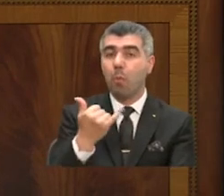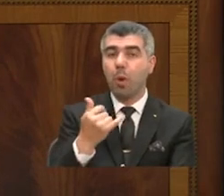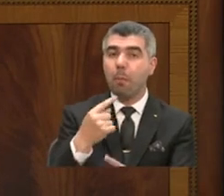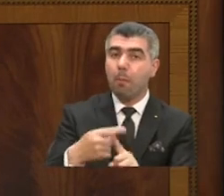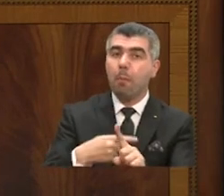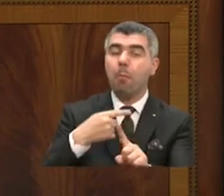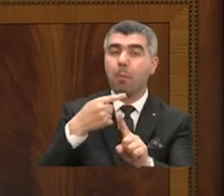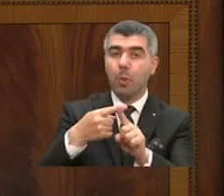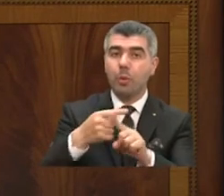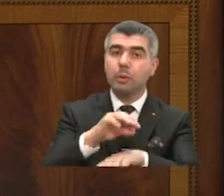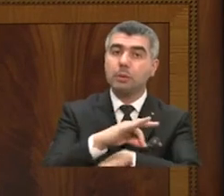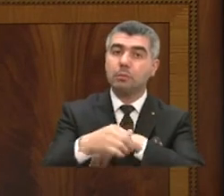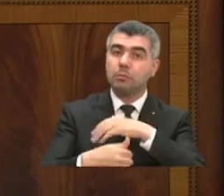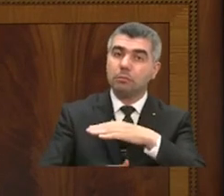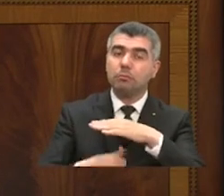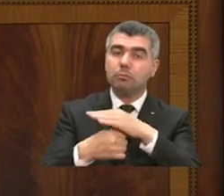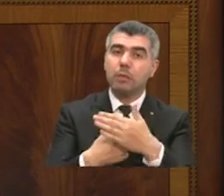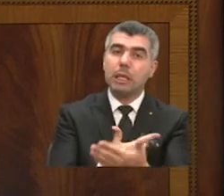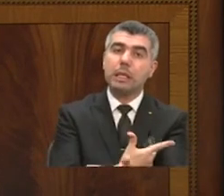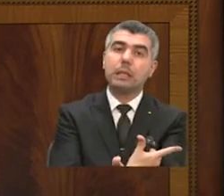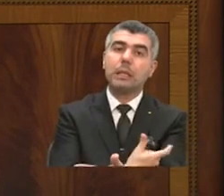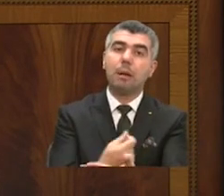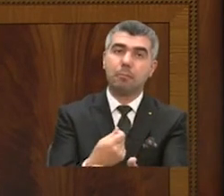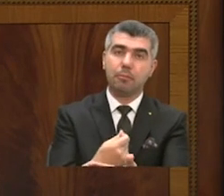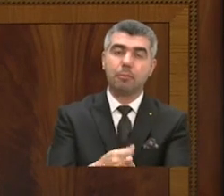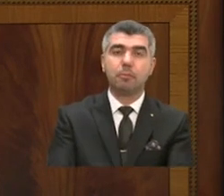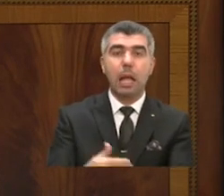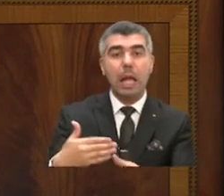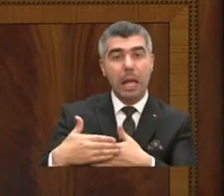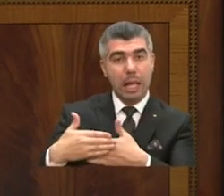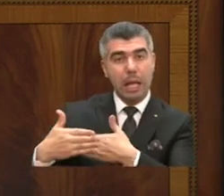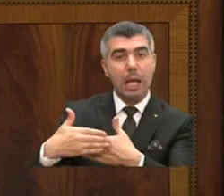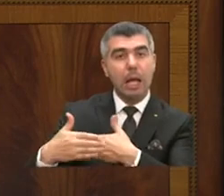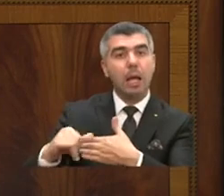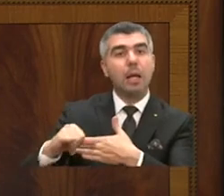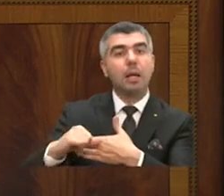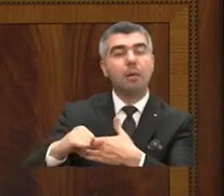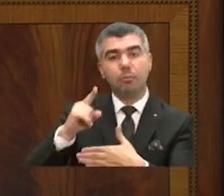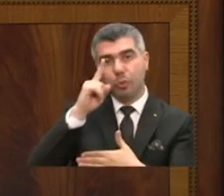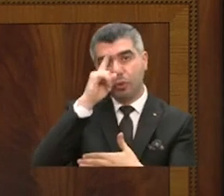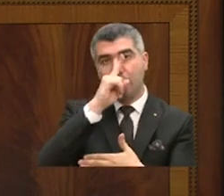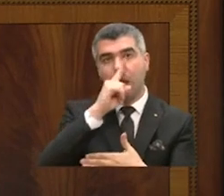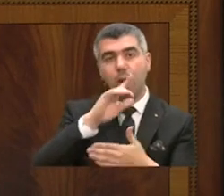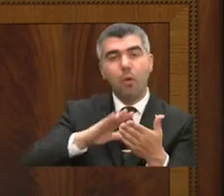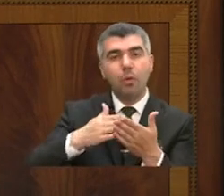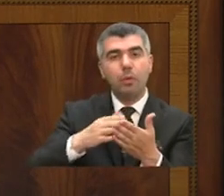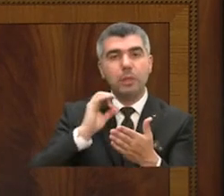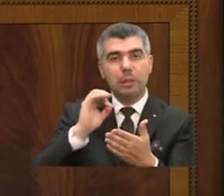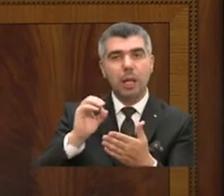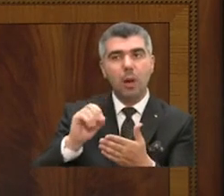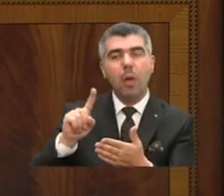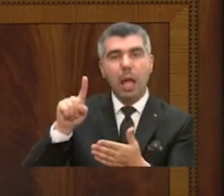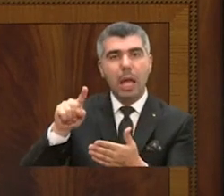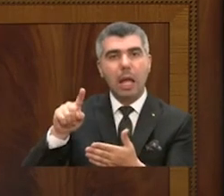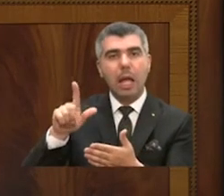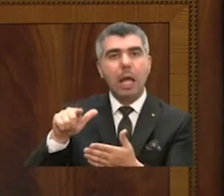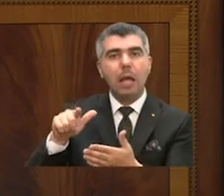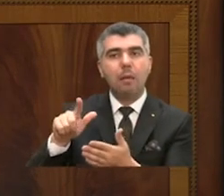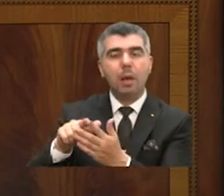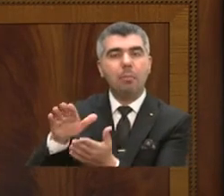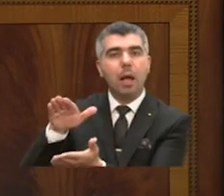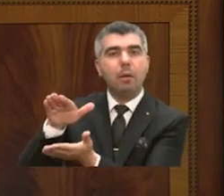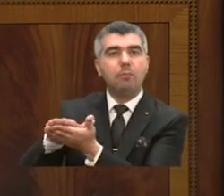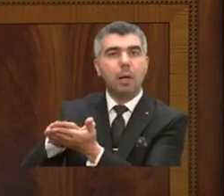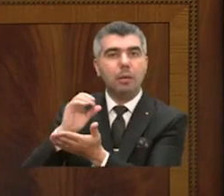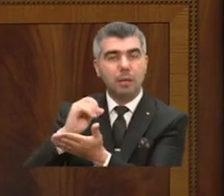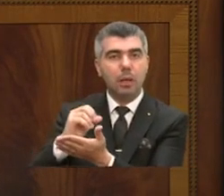إحداث الوكالة المغربية للدم في أقرب الأجال لضمان تحقيق الاكتفاء الذاتي من المشتقات